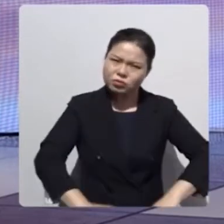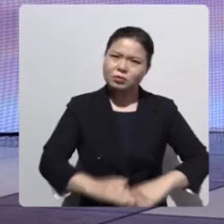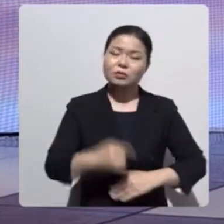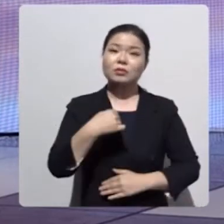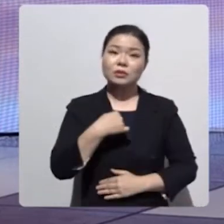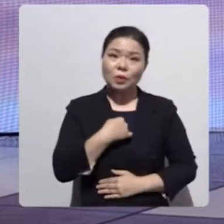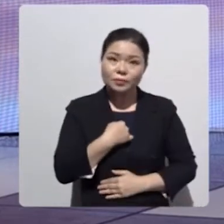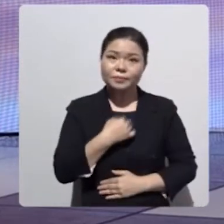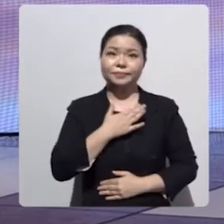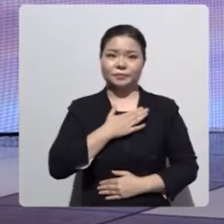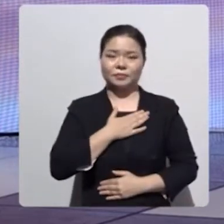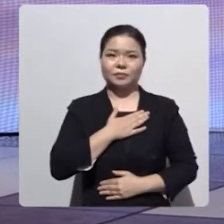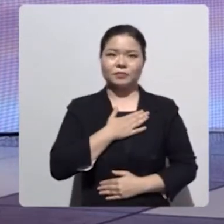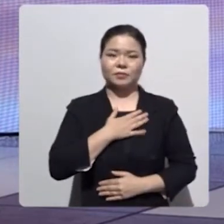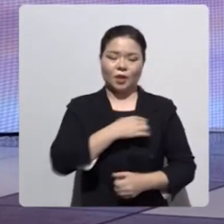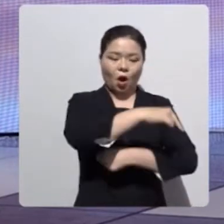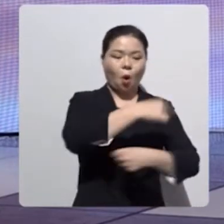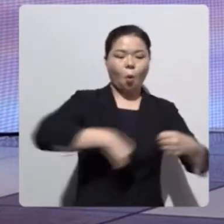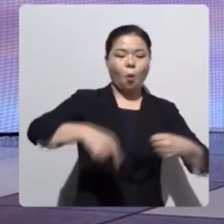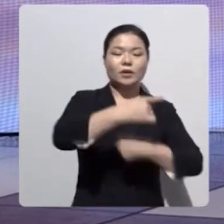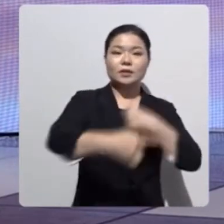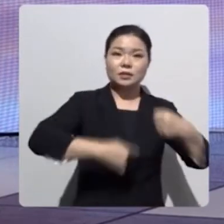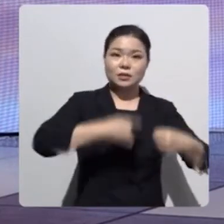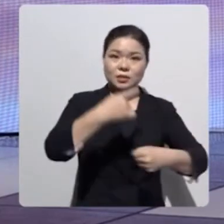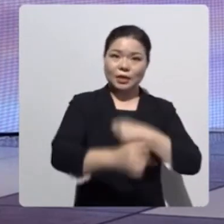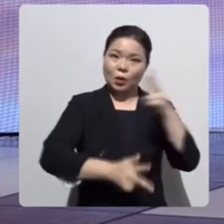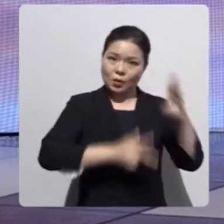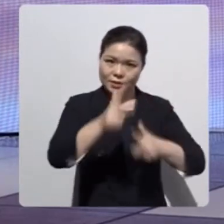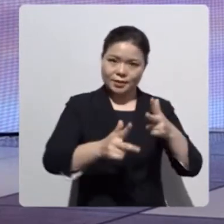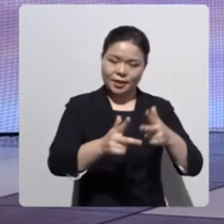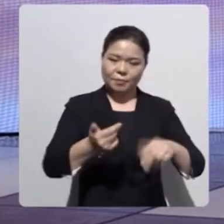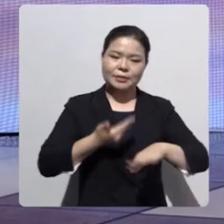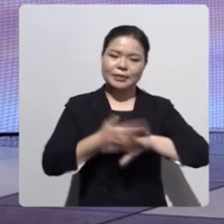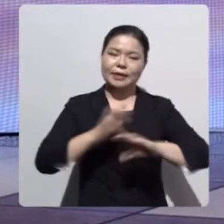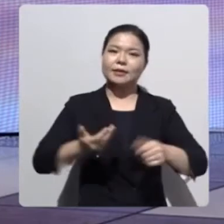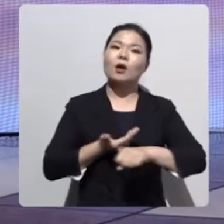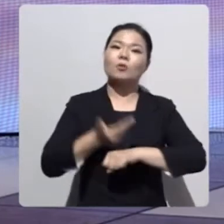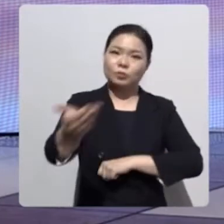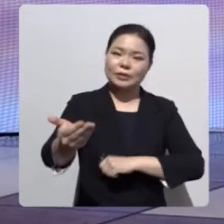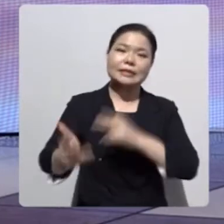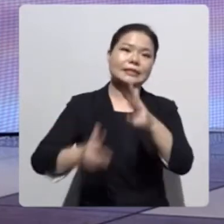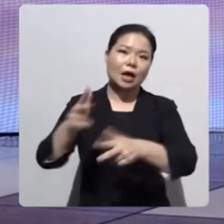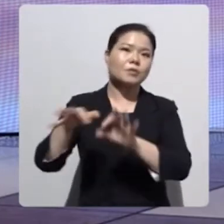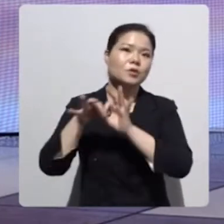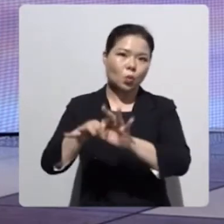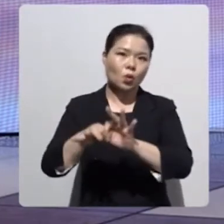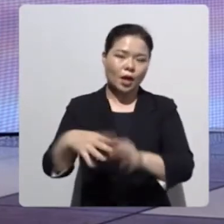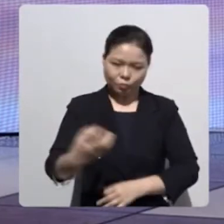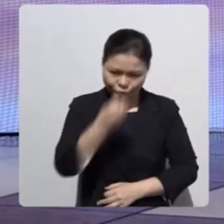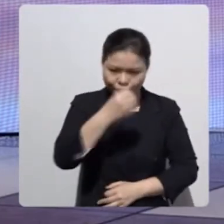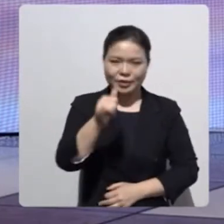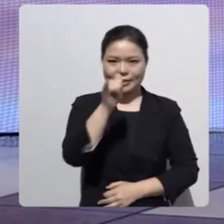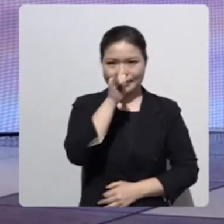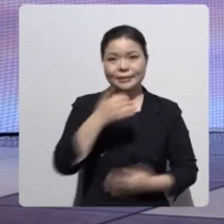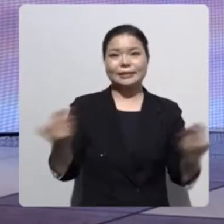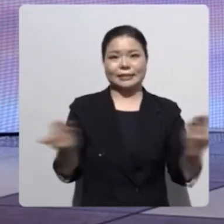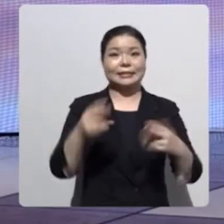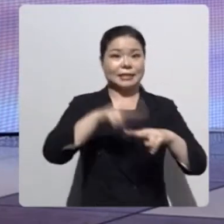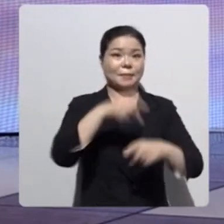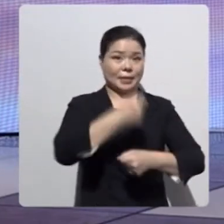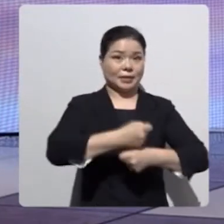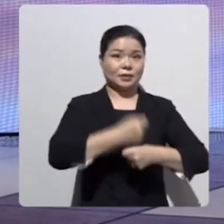저는 원자력 산업을 본격적인 수출 산업화하여 품격 있는 일자리를